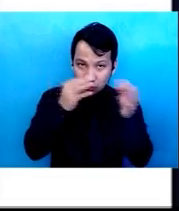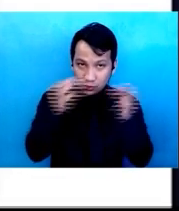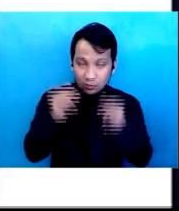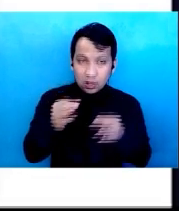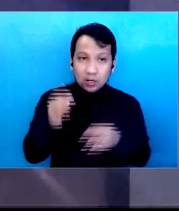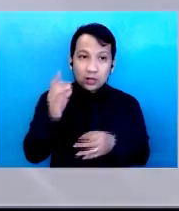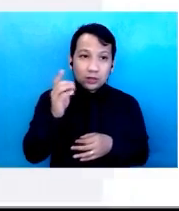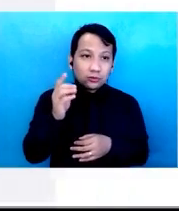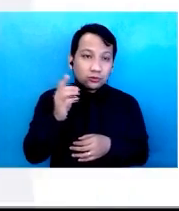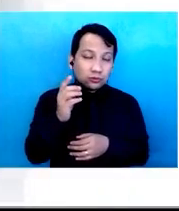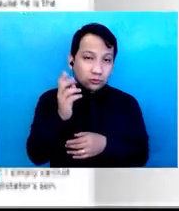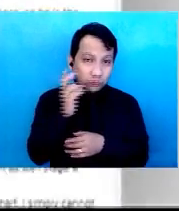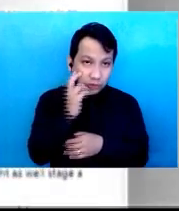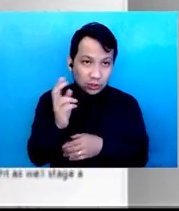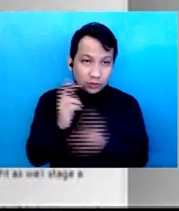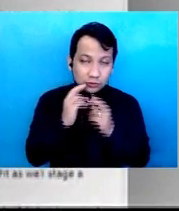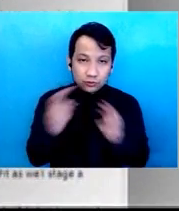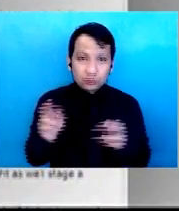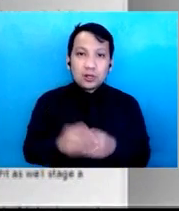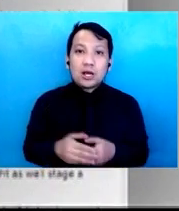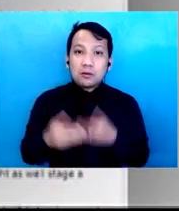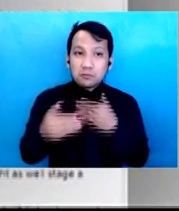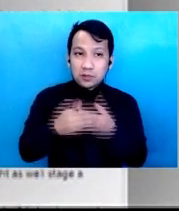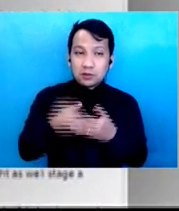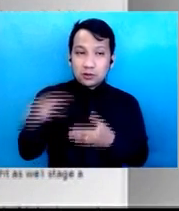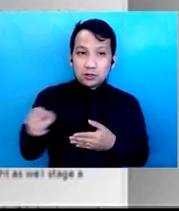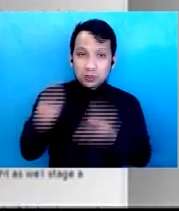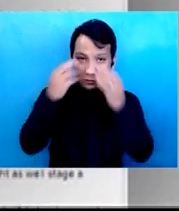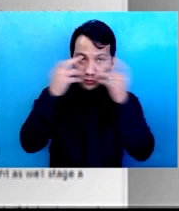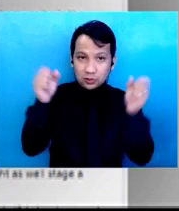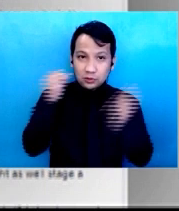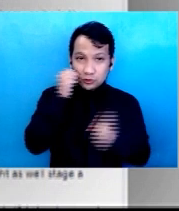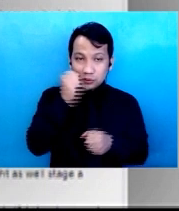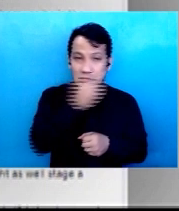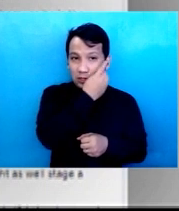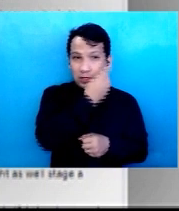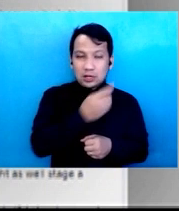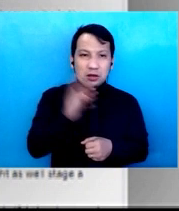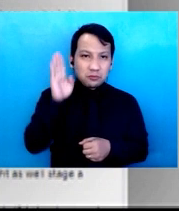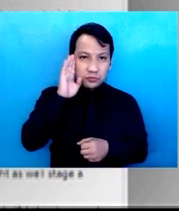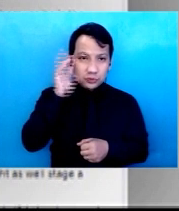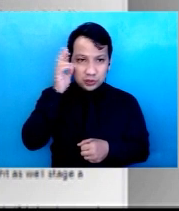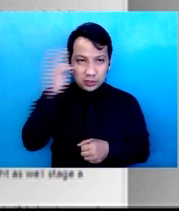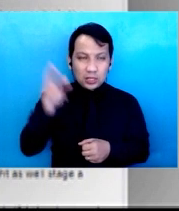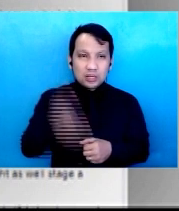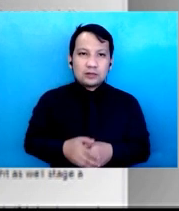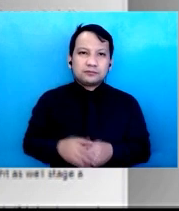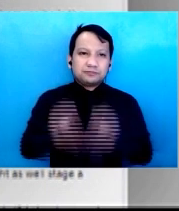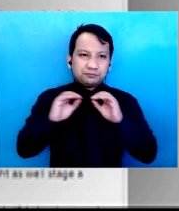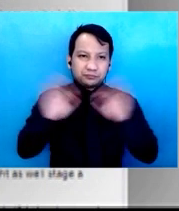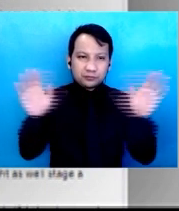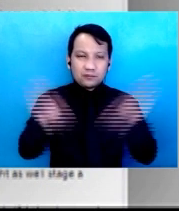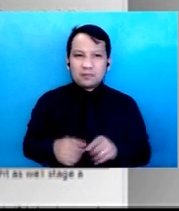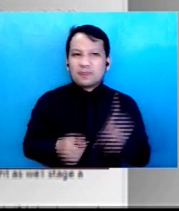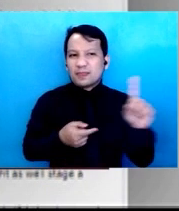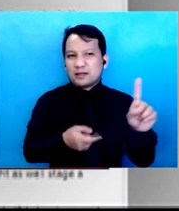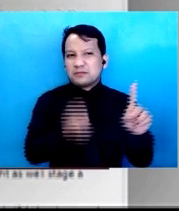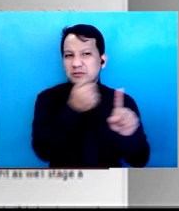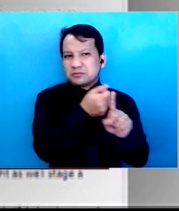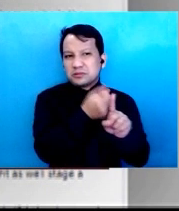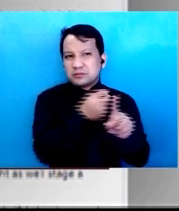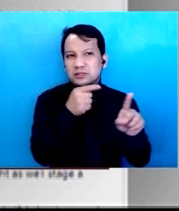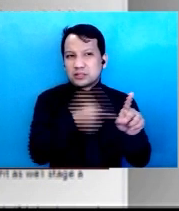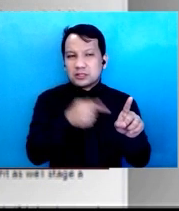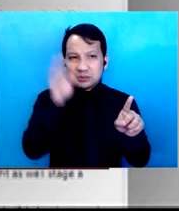News. Pero para sa malapit na kaibigan ni Mayor Sara na si Attorney Bruce Rivera, malinaw na si Bongbong ang pinatatamaan